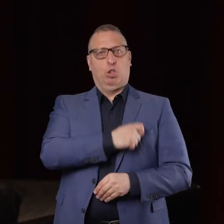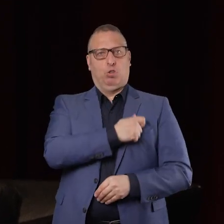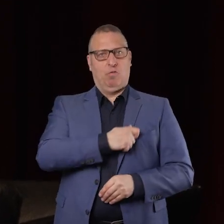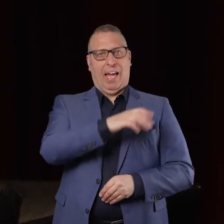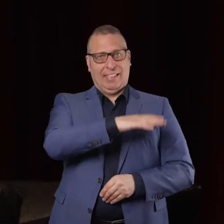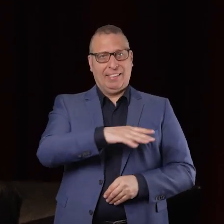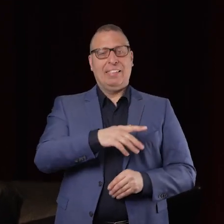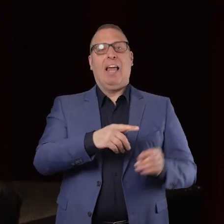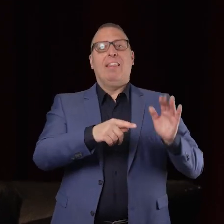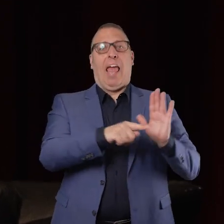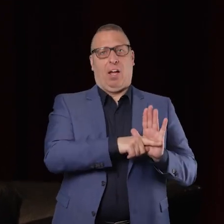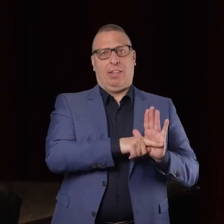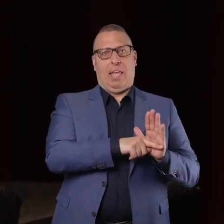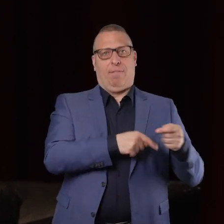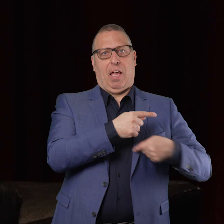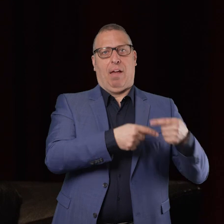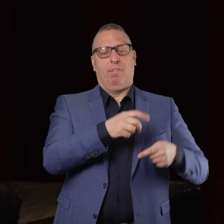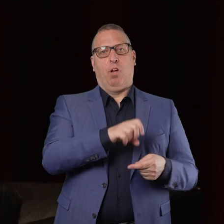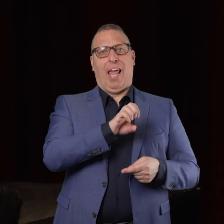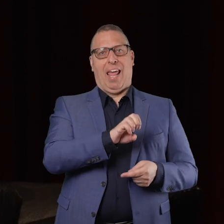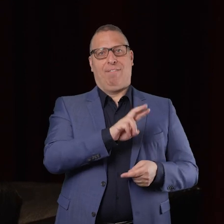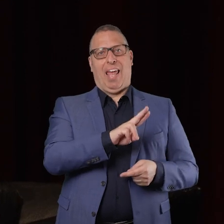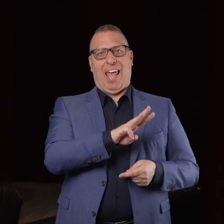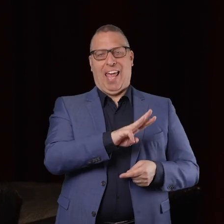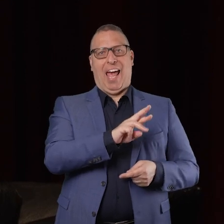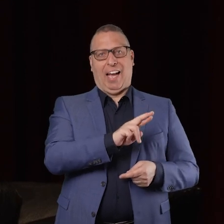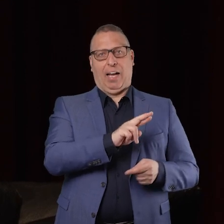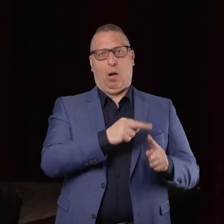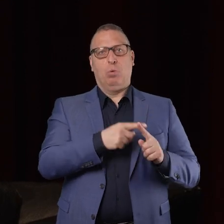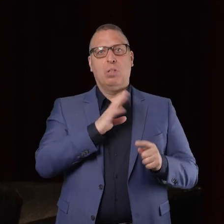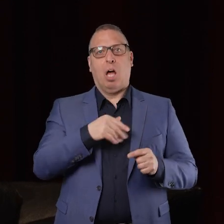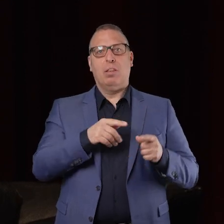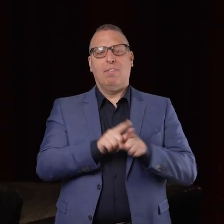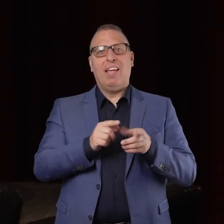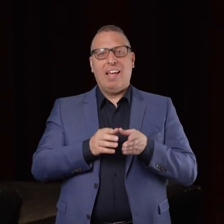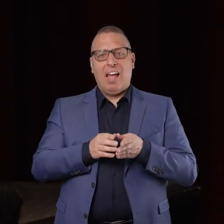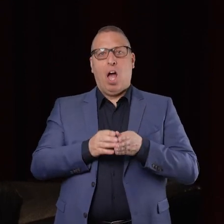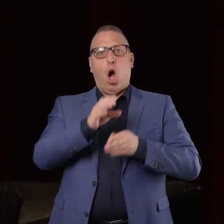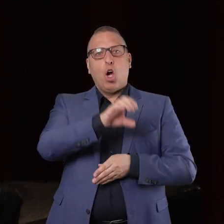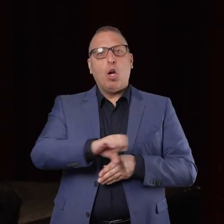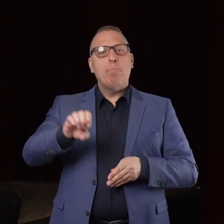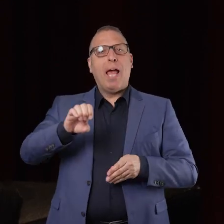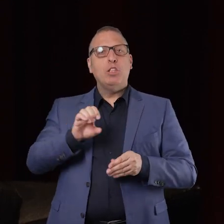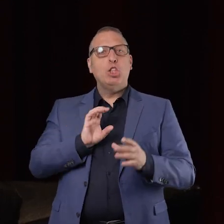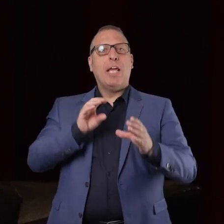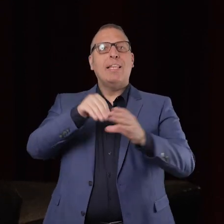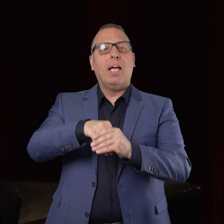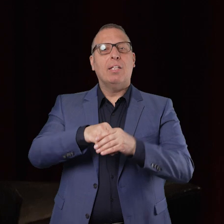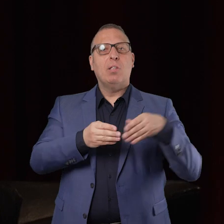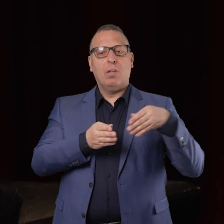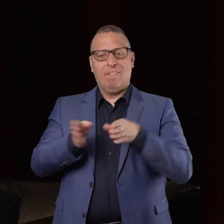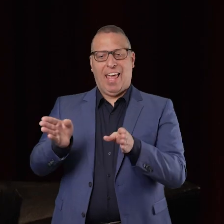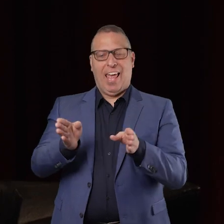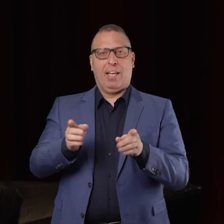von der Schweiz, die dann negativ ausgefallen ist. Und da haben sich dann ja, die Wege, was die europäische